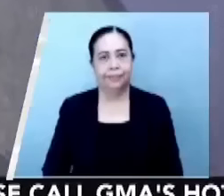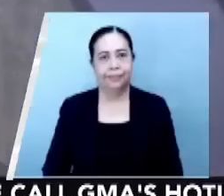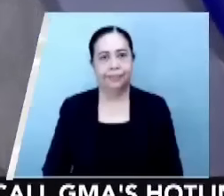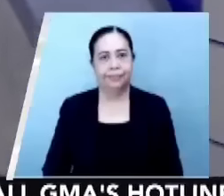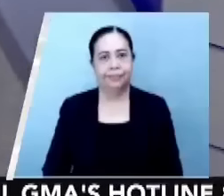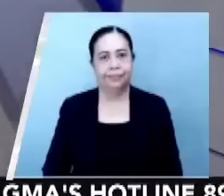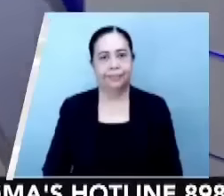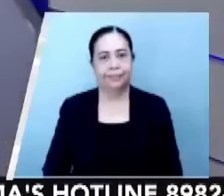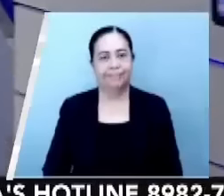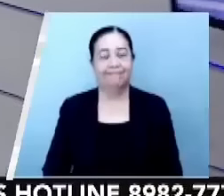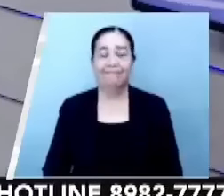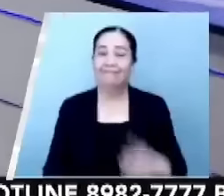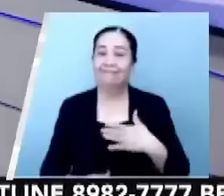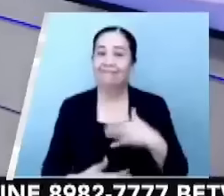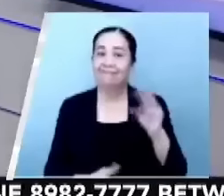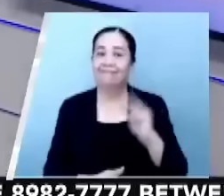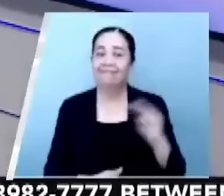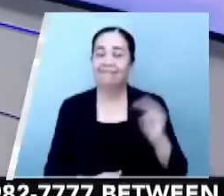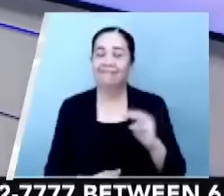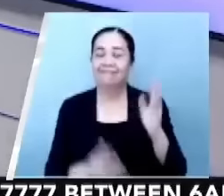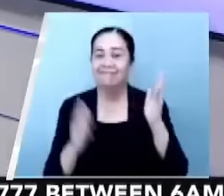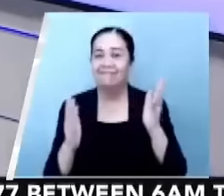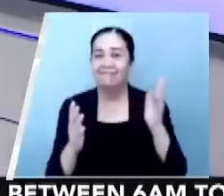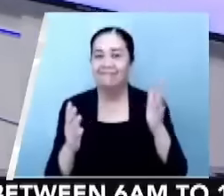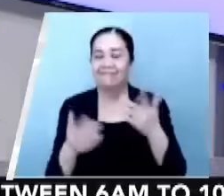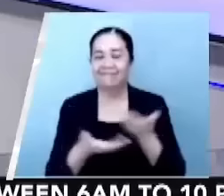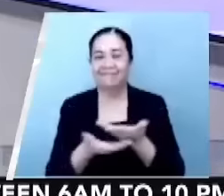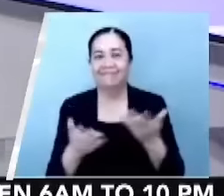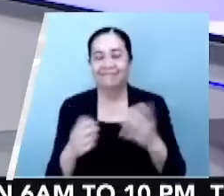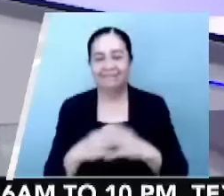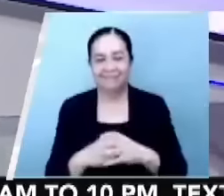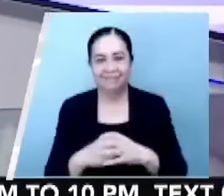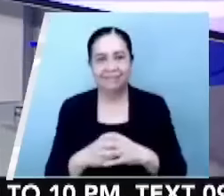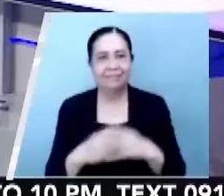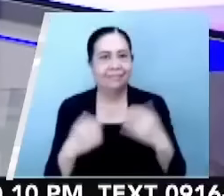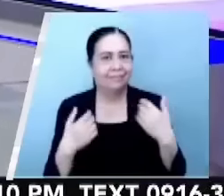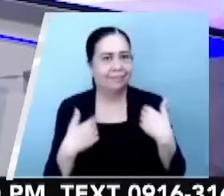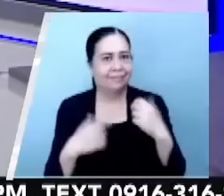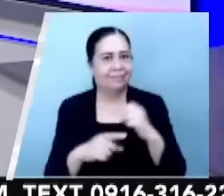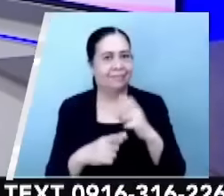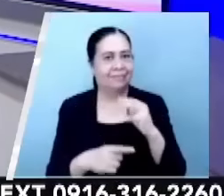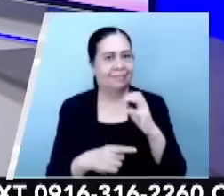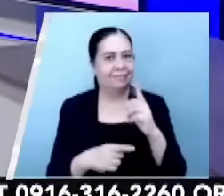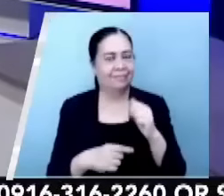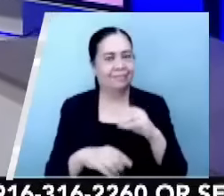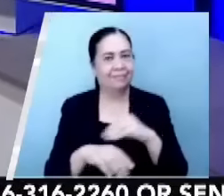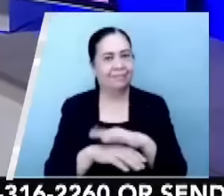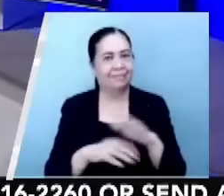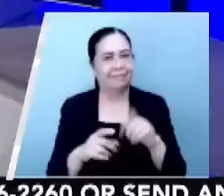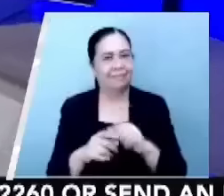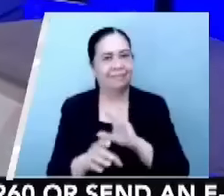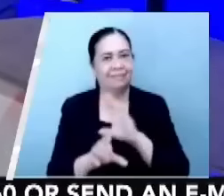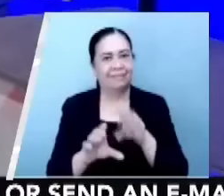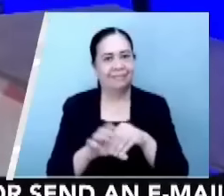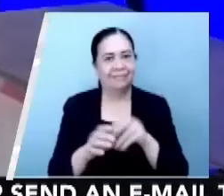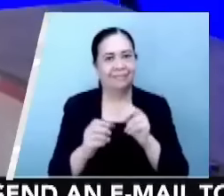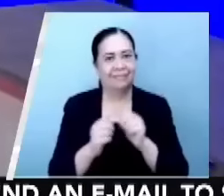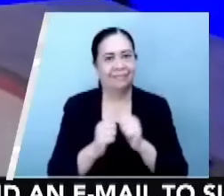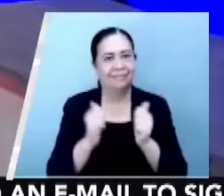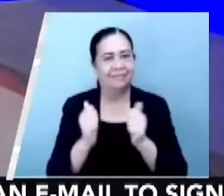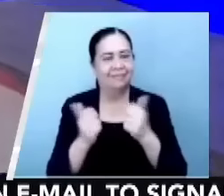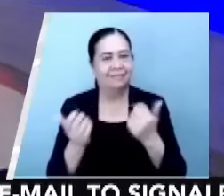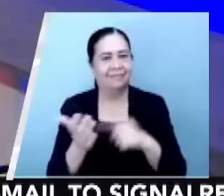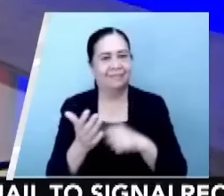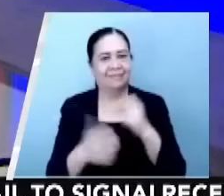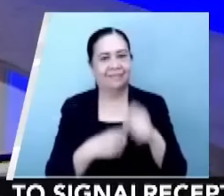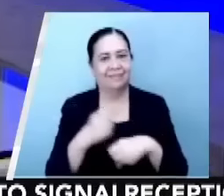Happy Monday, chikahan mga kapuso! Hindi nagpahuli ang ilang social media influencers na nakisign for stardom din this year. At